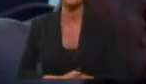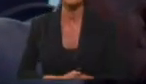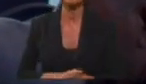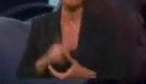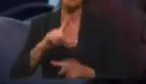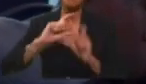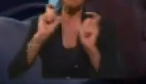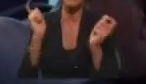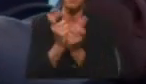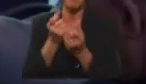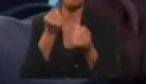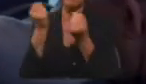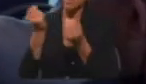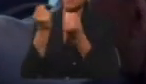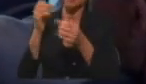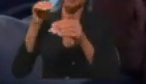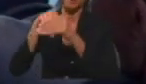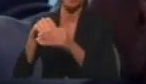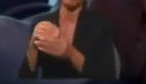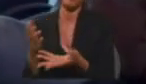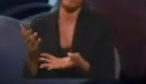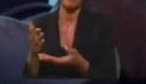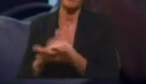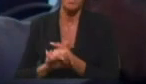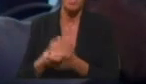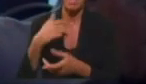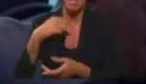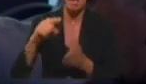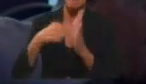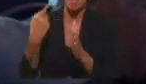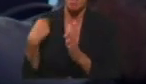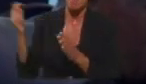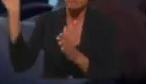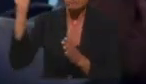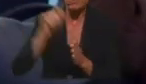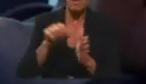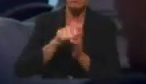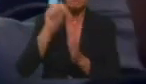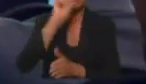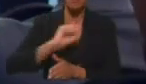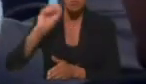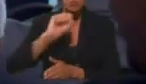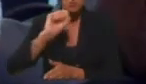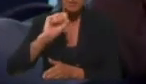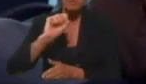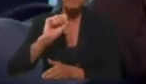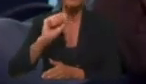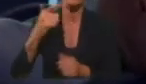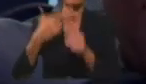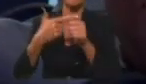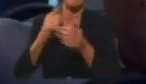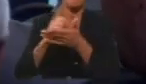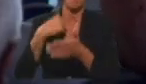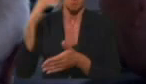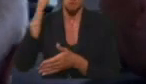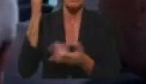wszystkich gałęzi transportu, tak. Ja tutaj jak pierwszy raz przyjeżdżałem do Wrocławia, to się 20 minut uczyłem, jak